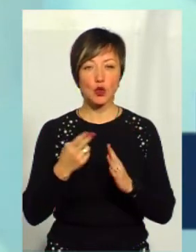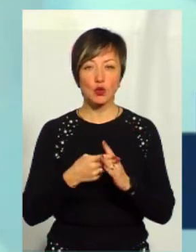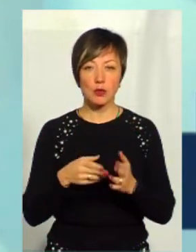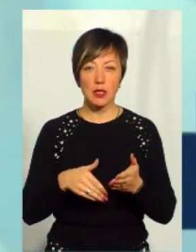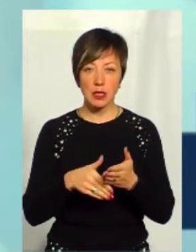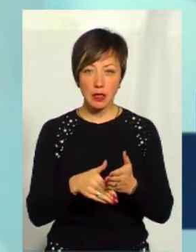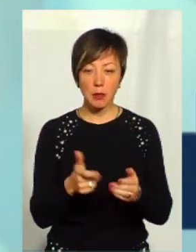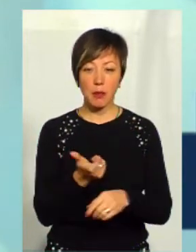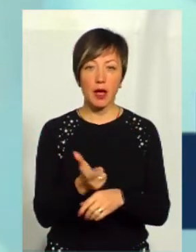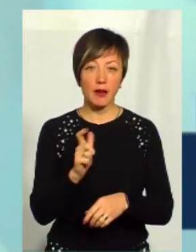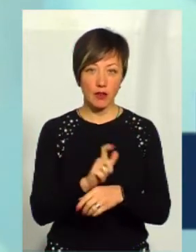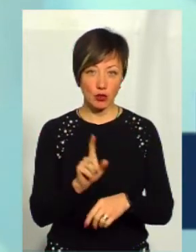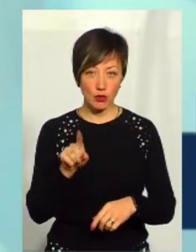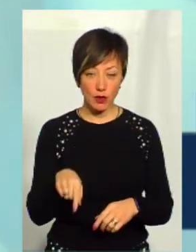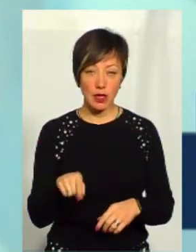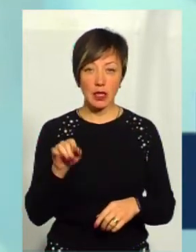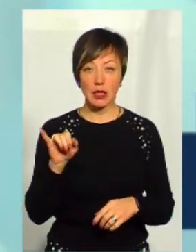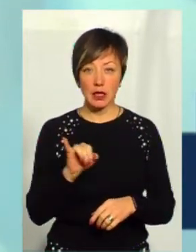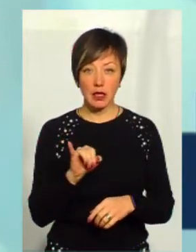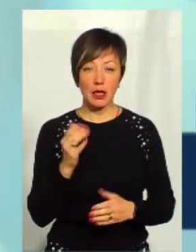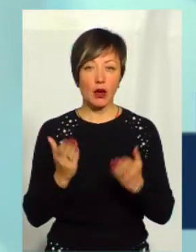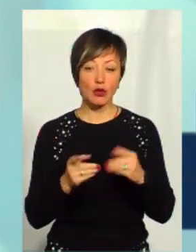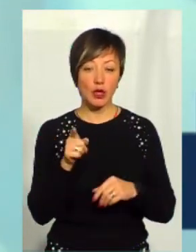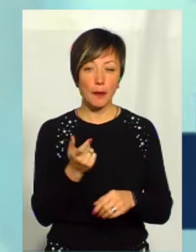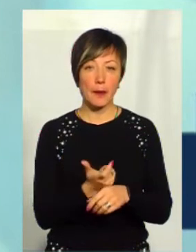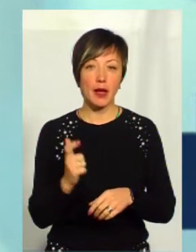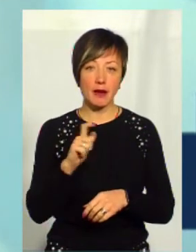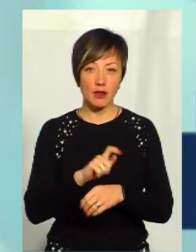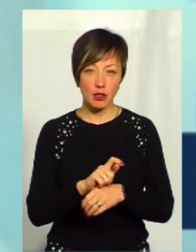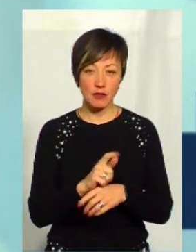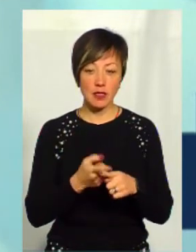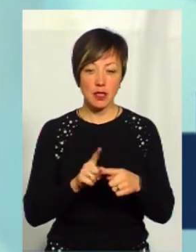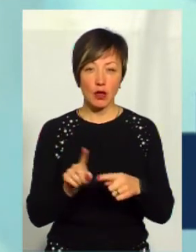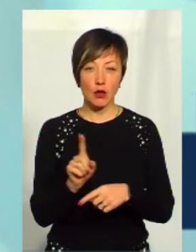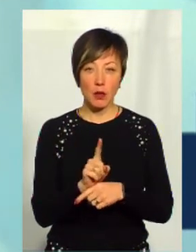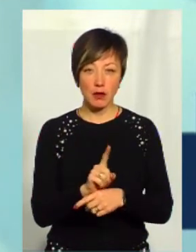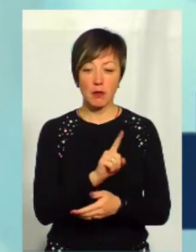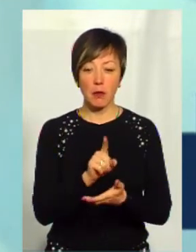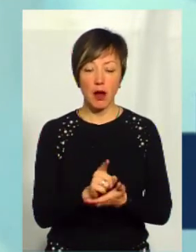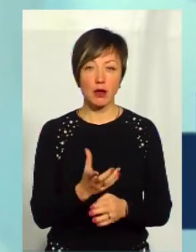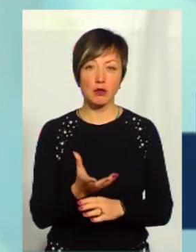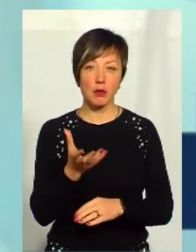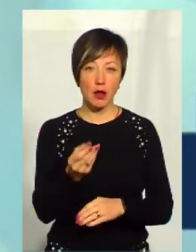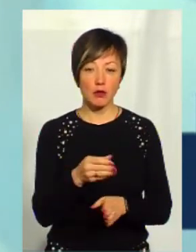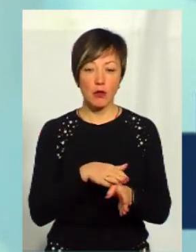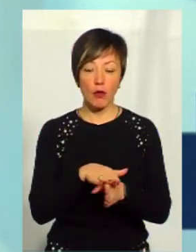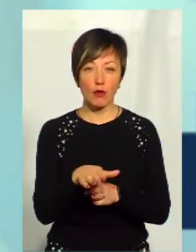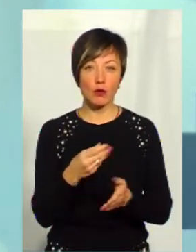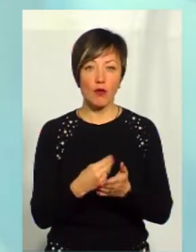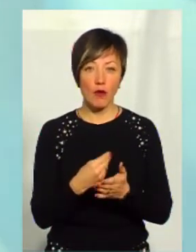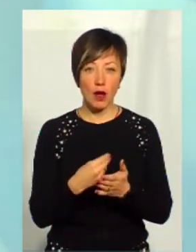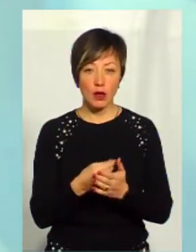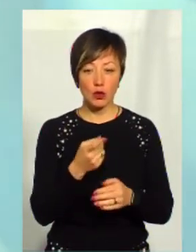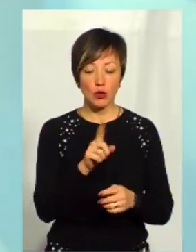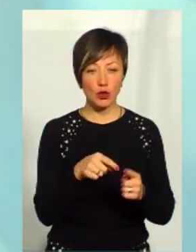таким чином вони перевищували його. І, а відповідно, якщо ти перевисив цей норматив, ти маєш сплачувати повну